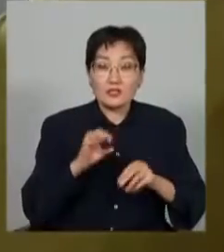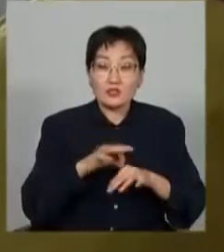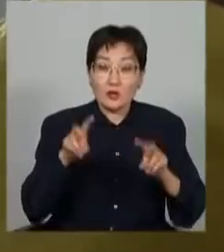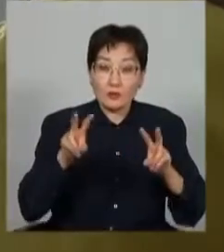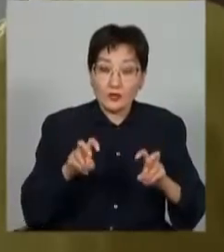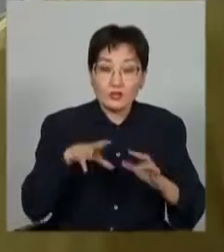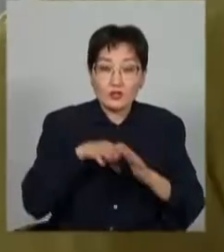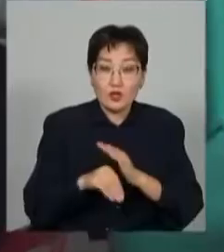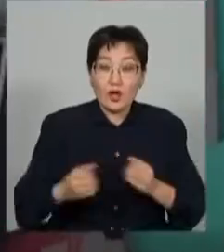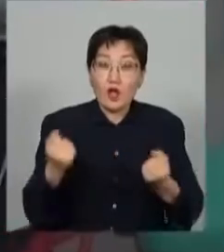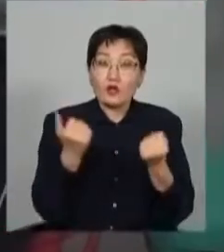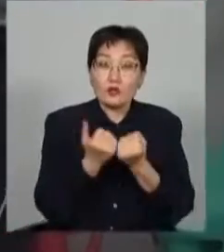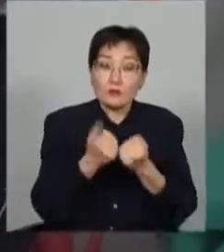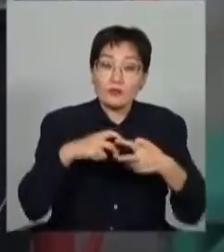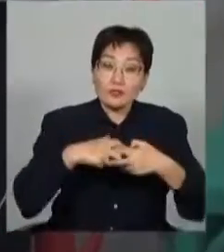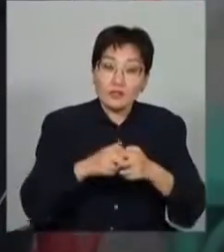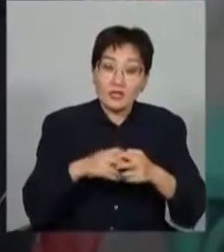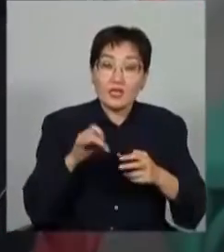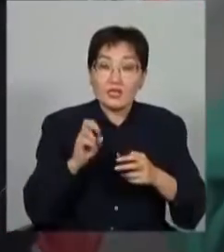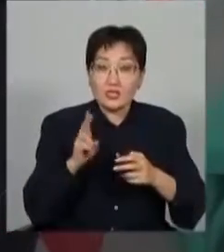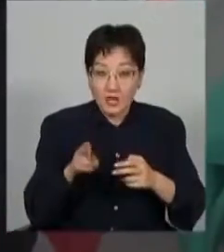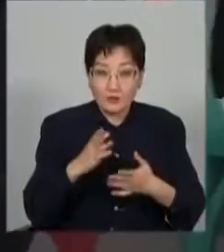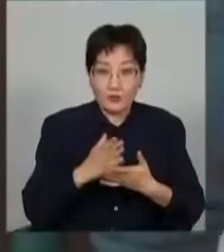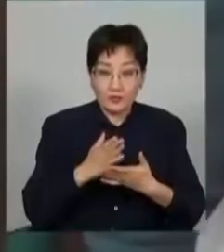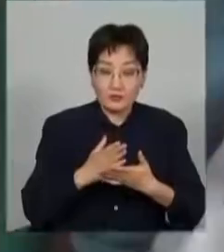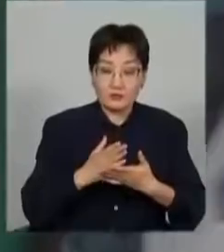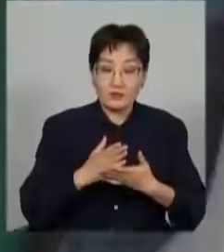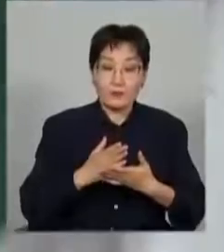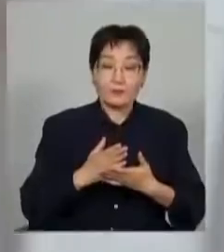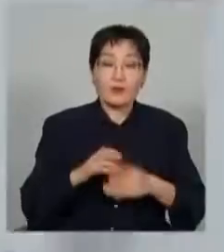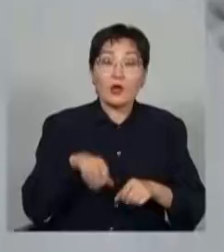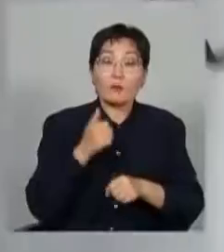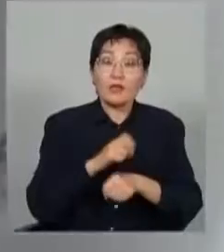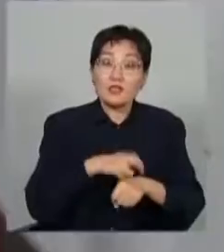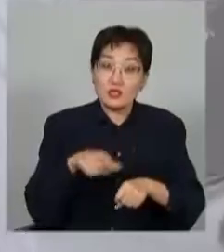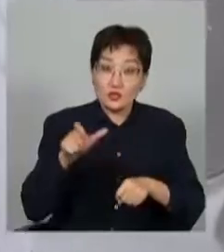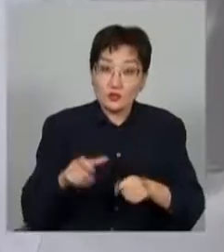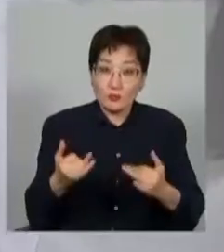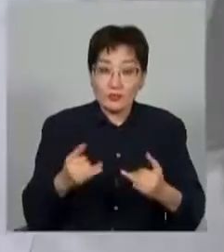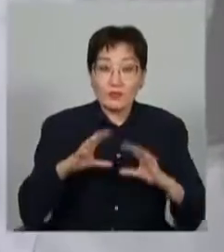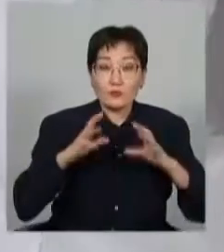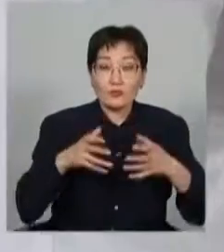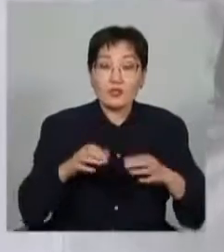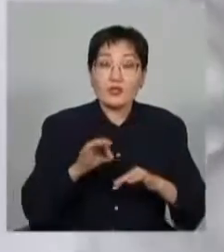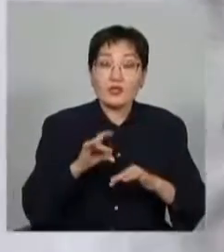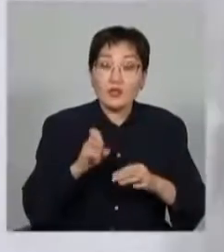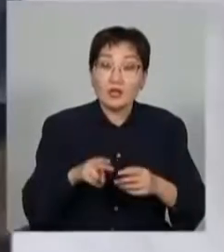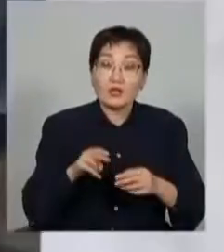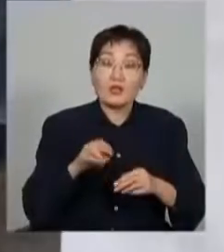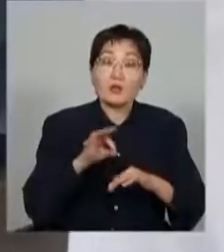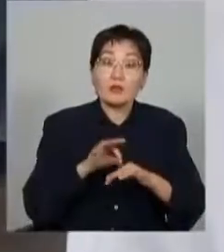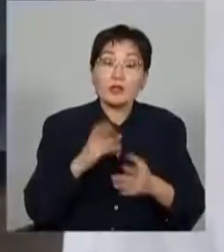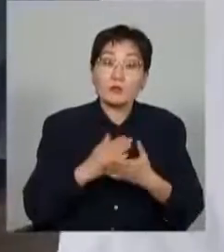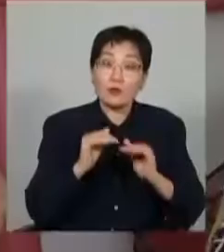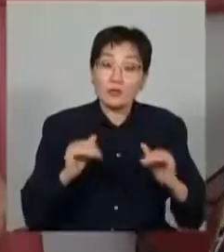диагноз қатарында бүйрек пен сүйектің қатерлі ісігі де жиі кездеседі дейді еліміздің бас онкологы. Ал бүгін халықаралық қатерлі ісік ауруы